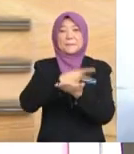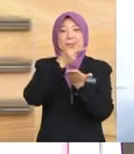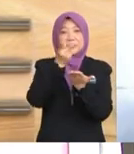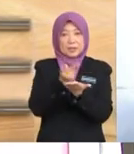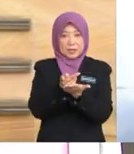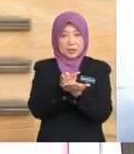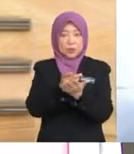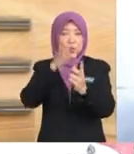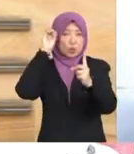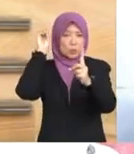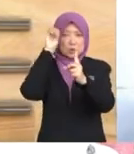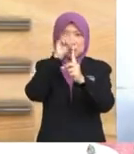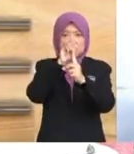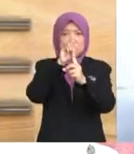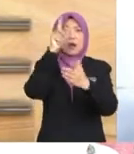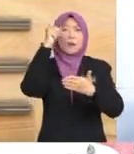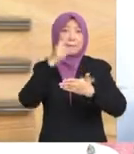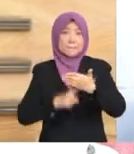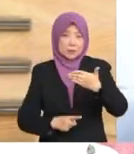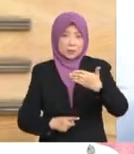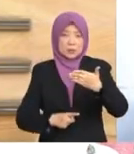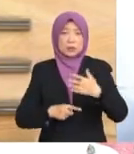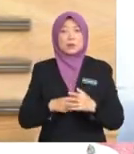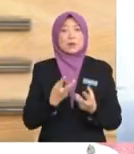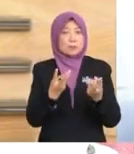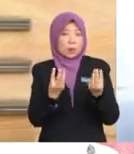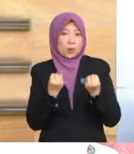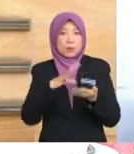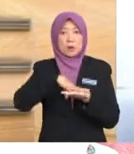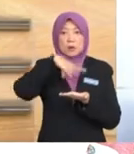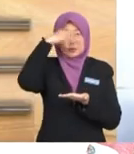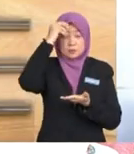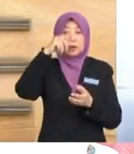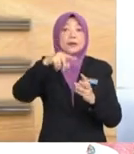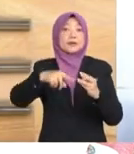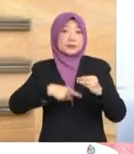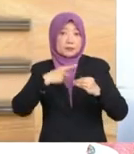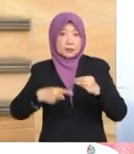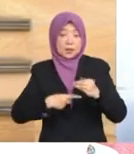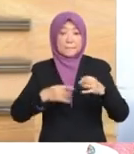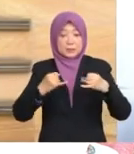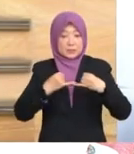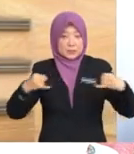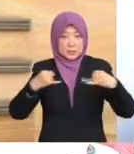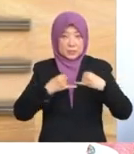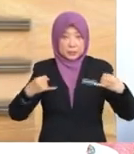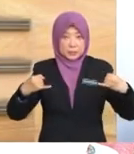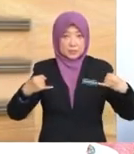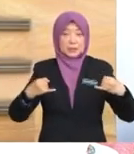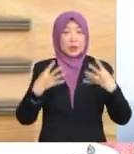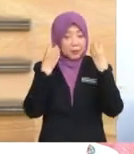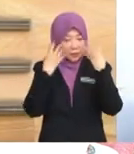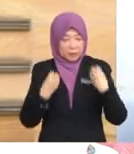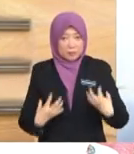cikgu? Hari ini kita nak belajar tentang jenis-jenis hiasan kek. Dan di akhir pelajaran ni kita